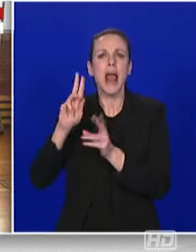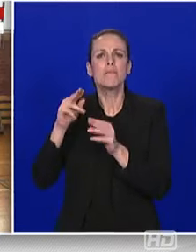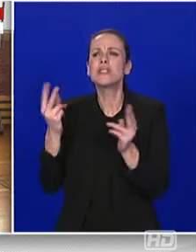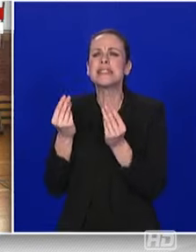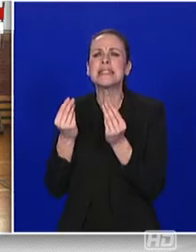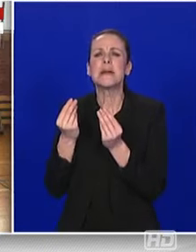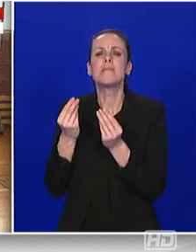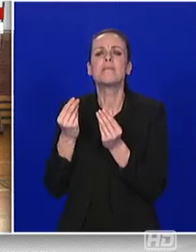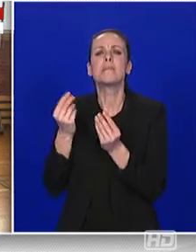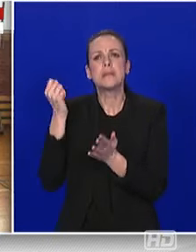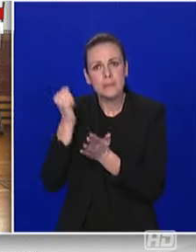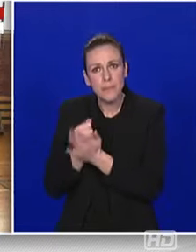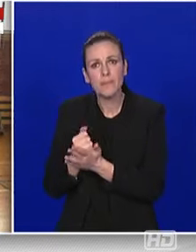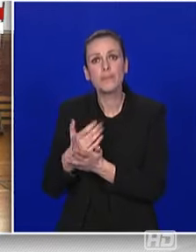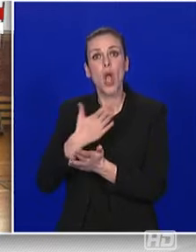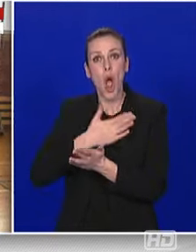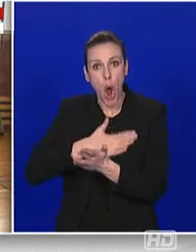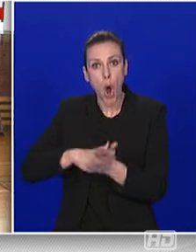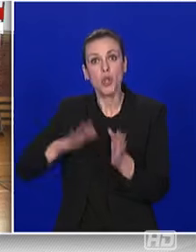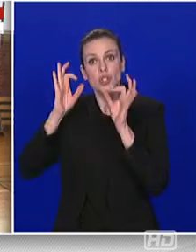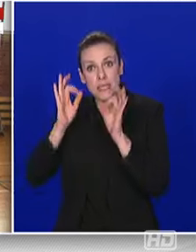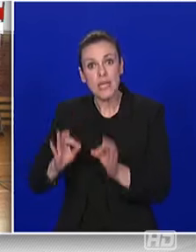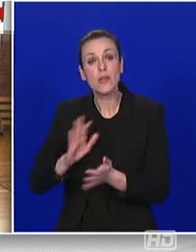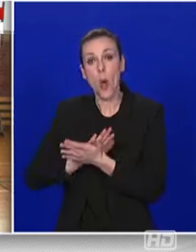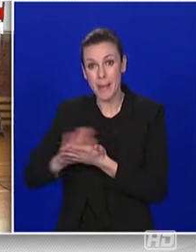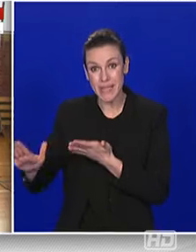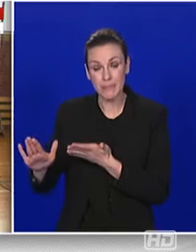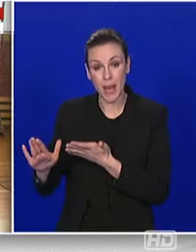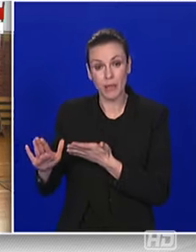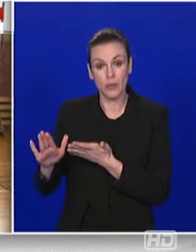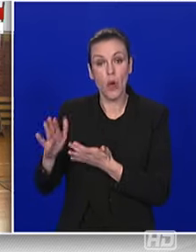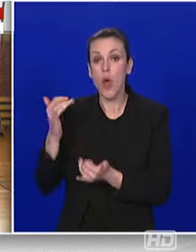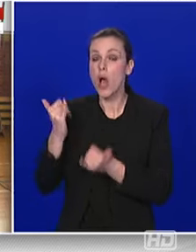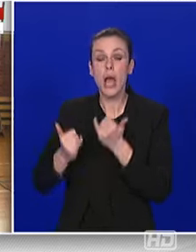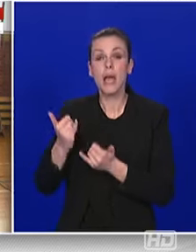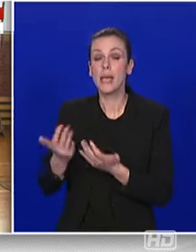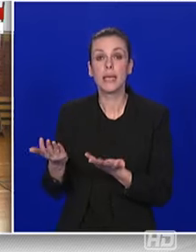neka potvrda, hoće li oni sigurno biti besplatni? Ili...